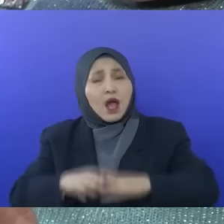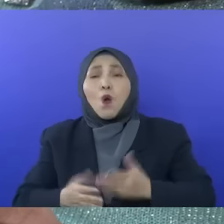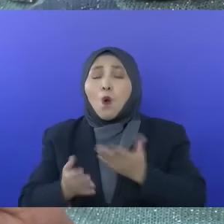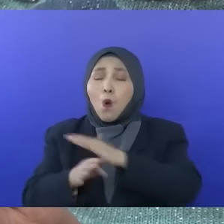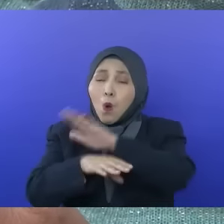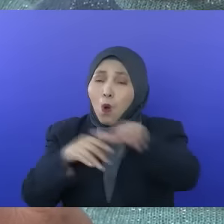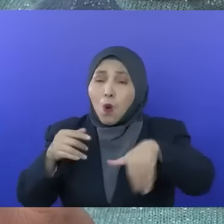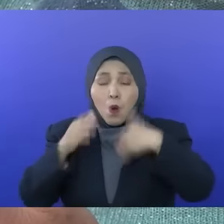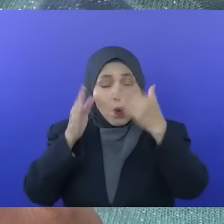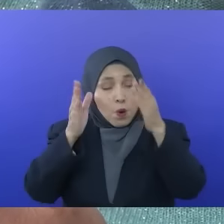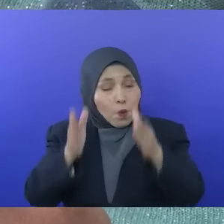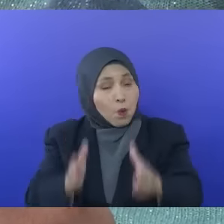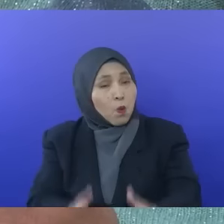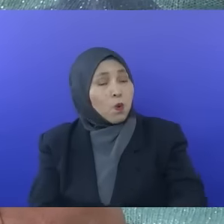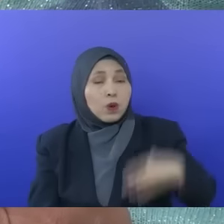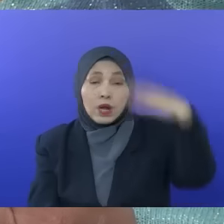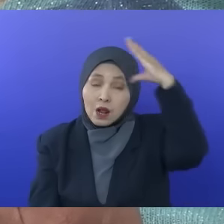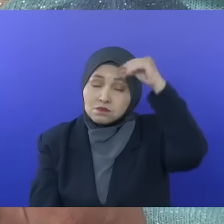dan muslimat